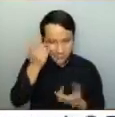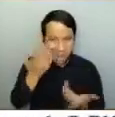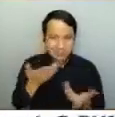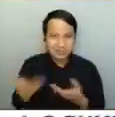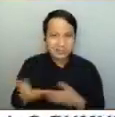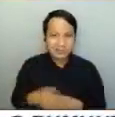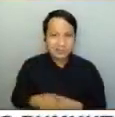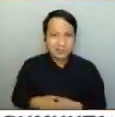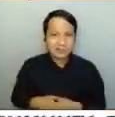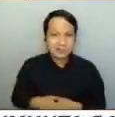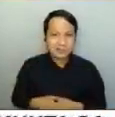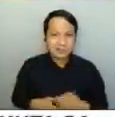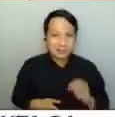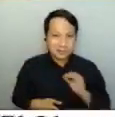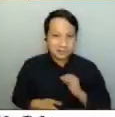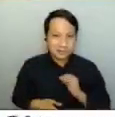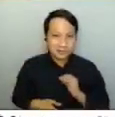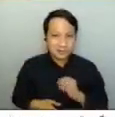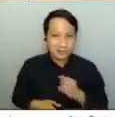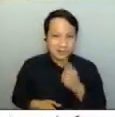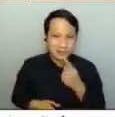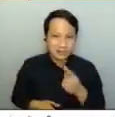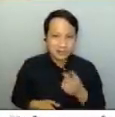ulit next week dito lang sa